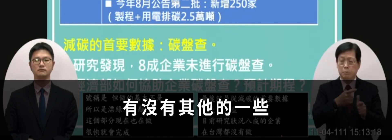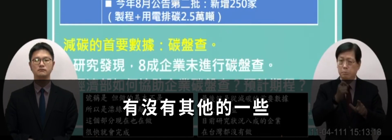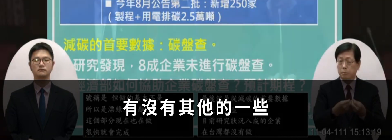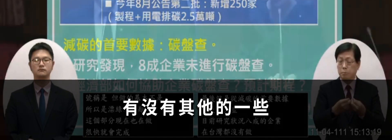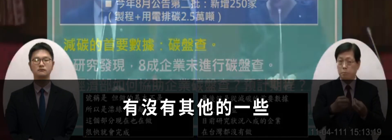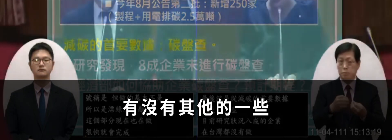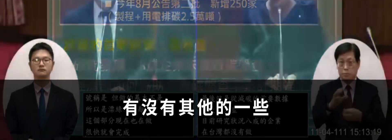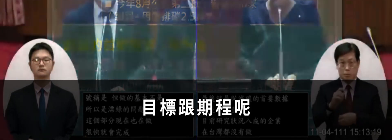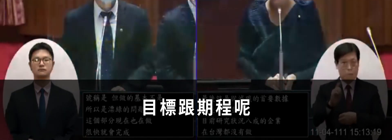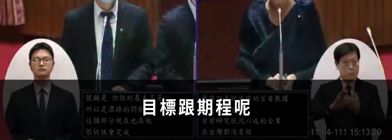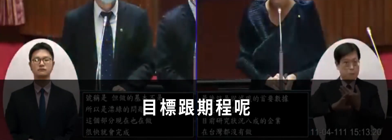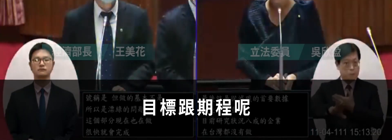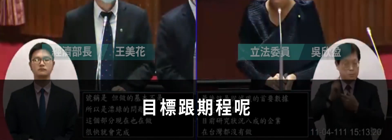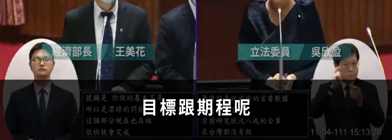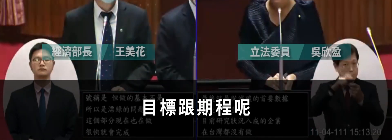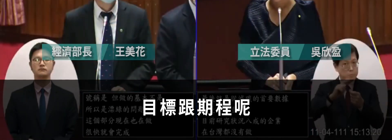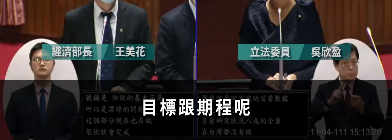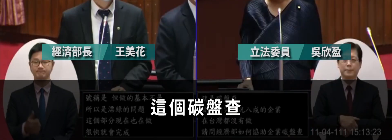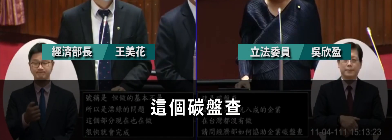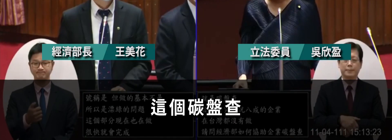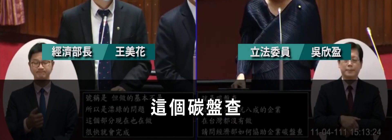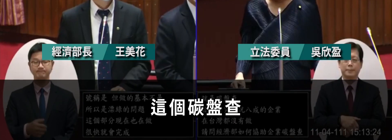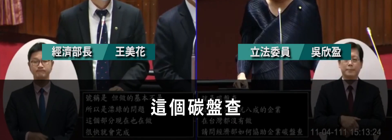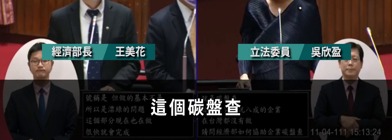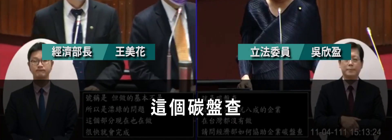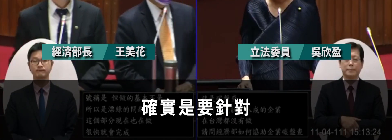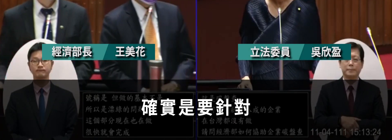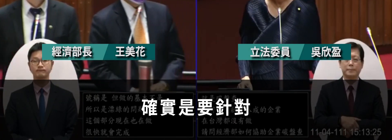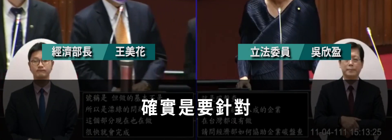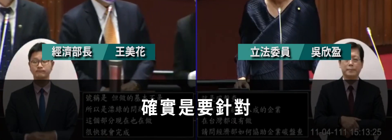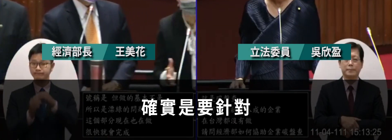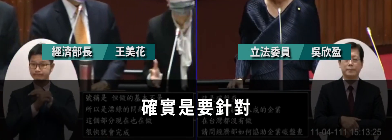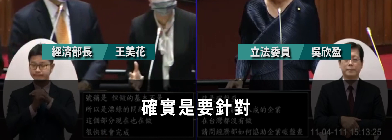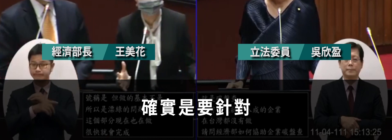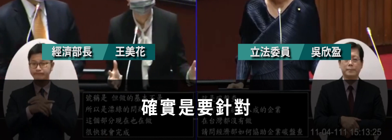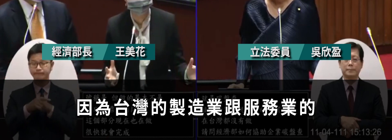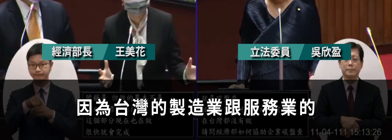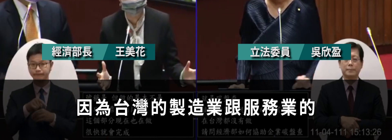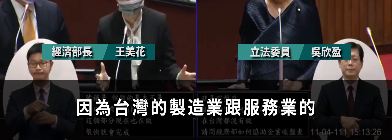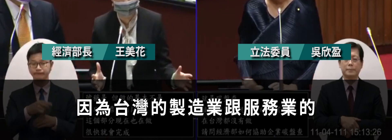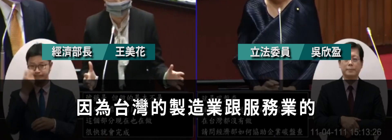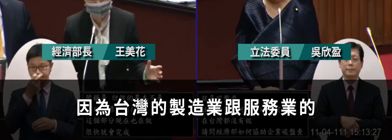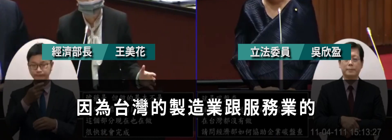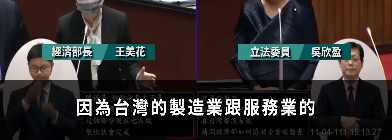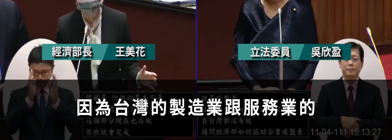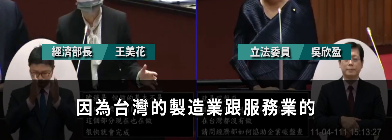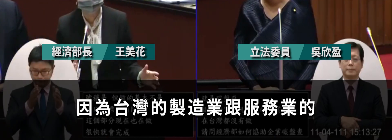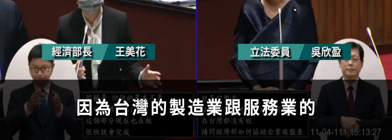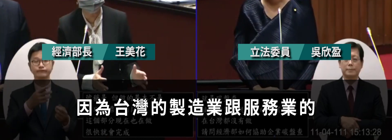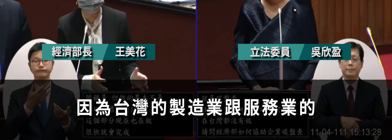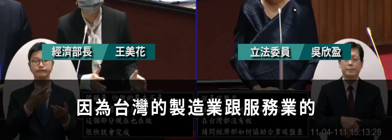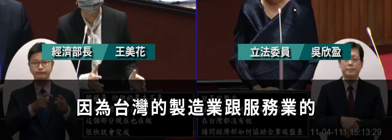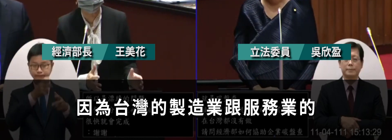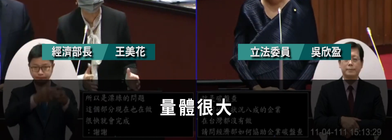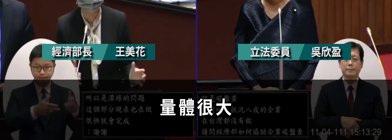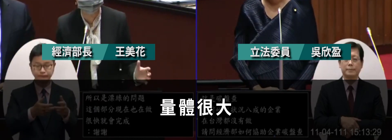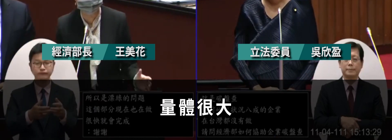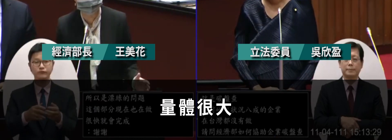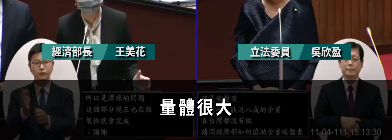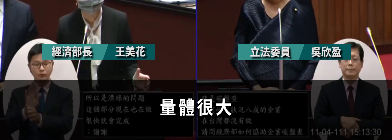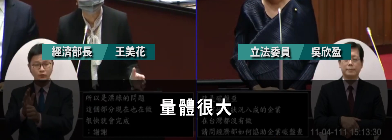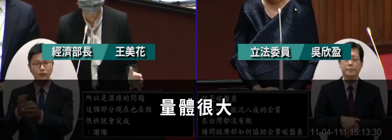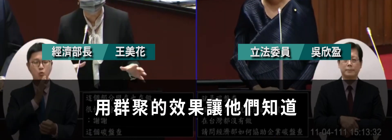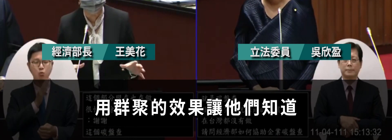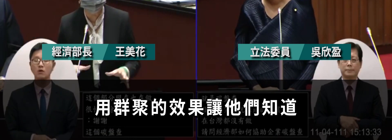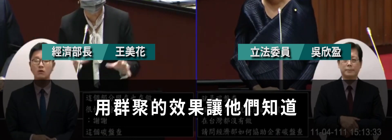查，有没有其他的一些目标跟行程呢？ 这个碳盘查确实是要针对，因为台湾的制造业跟服务业的量体